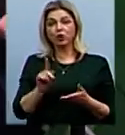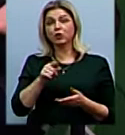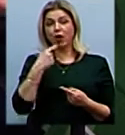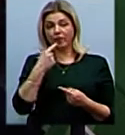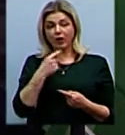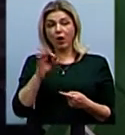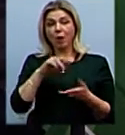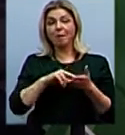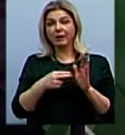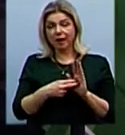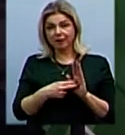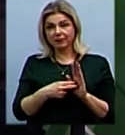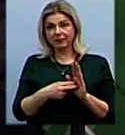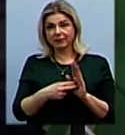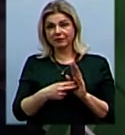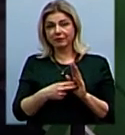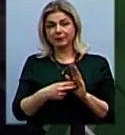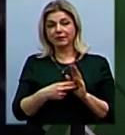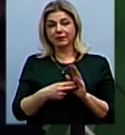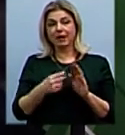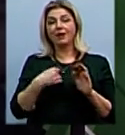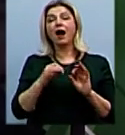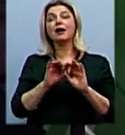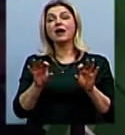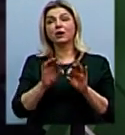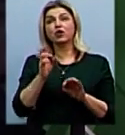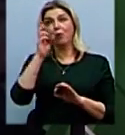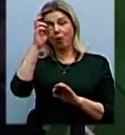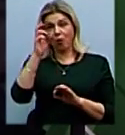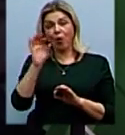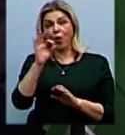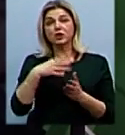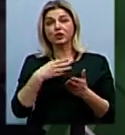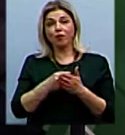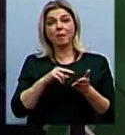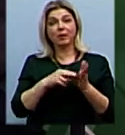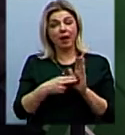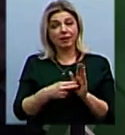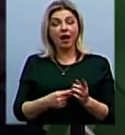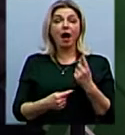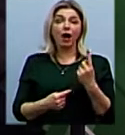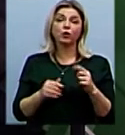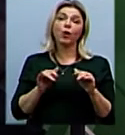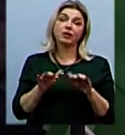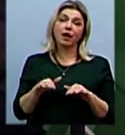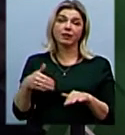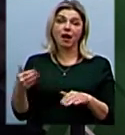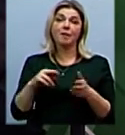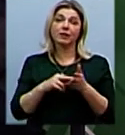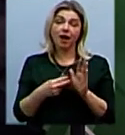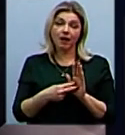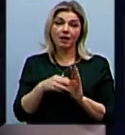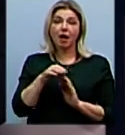планах, да, скажи Богу о своїх планах, да, є поговорка. Одно дело планы, да, мэр может иногда говорить о